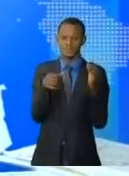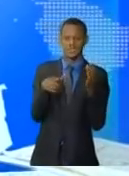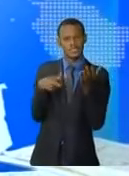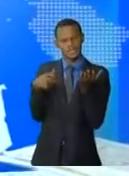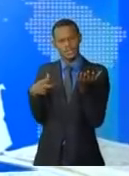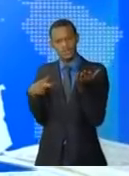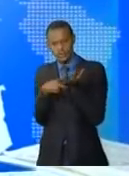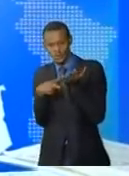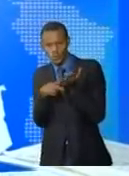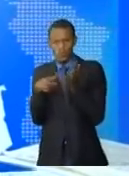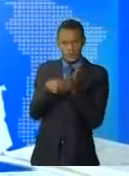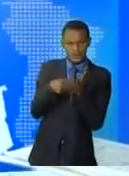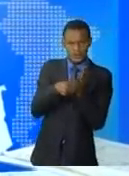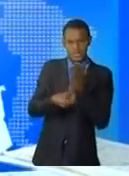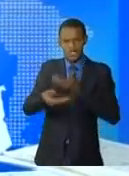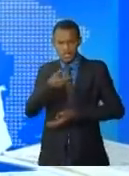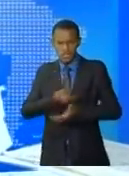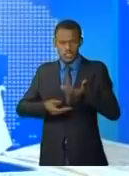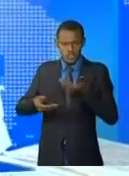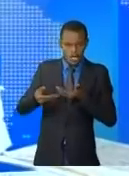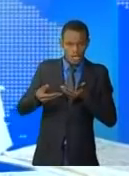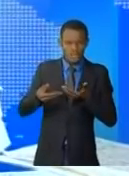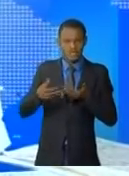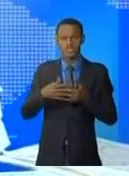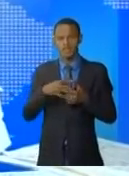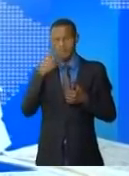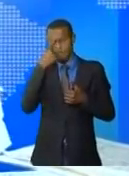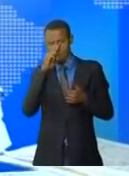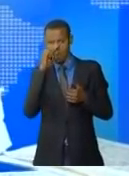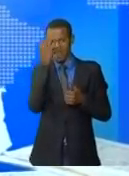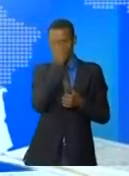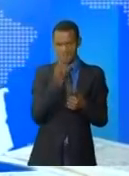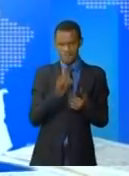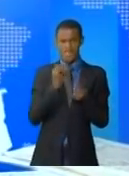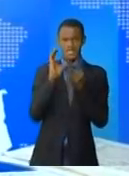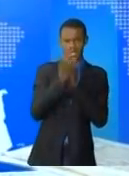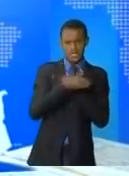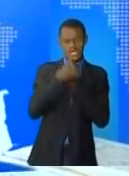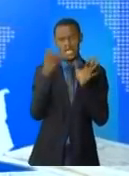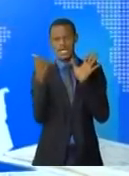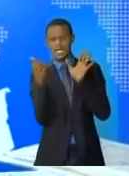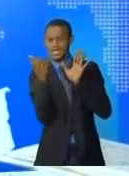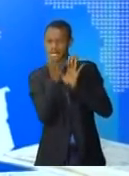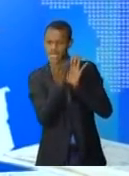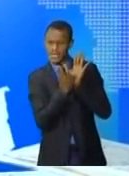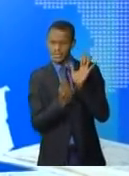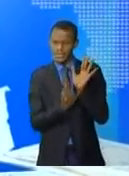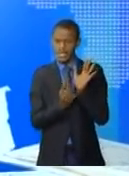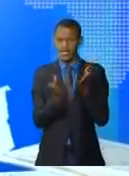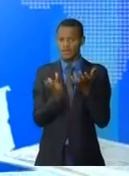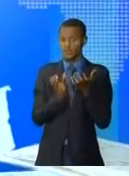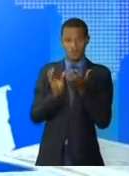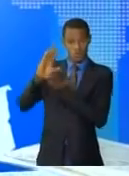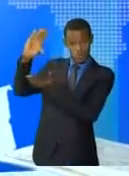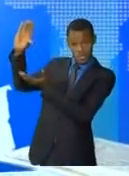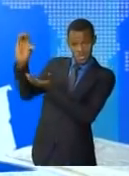échanges interafricains, d'une Afrique culturelle et identitaire qui récupère ses biens culturels